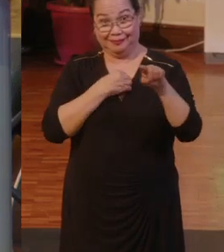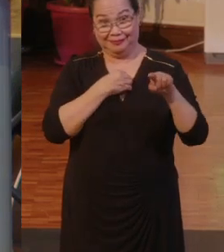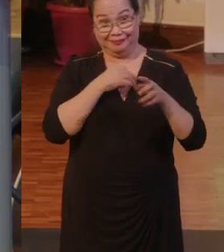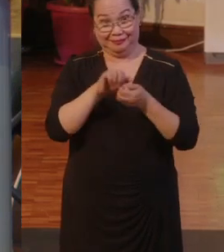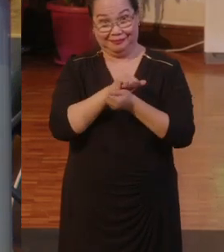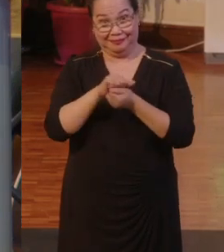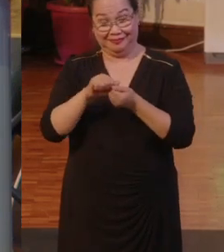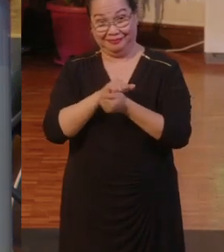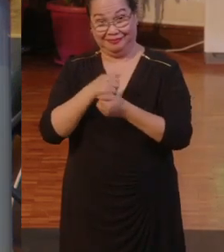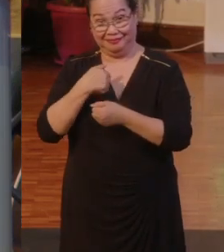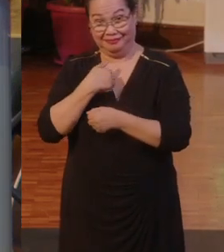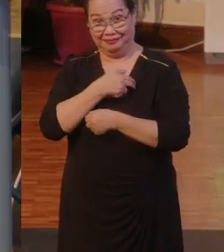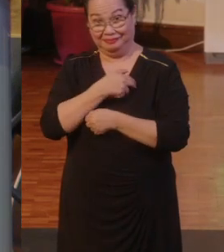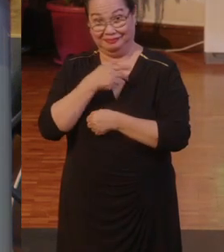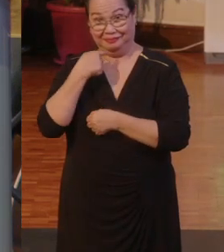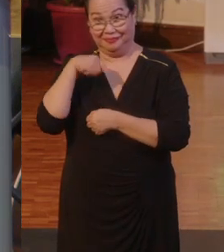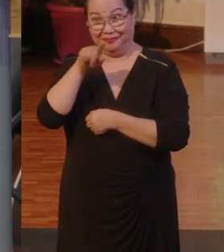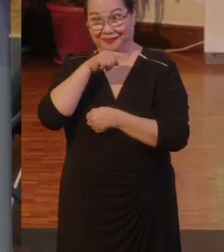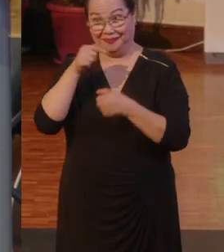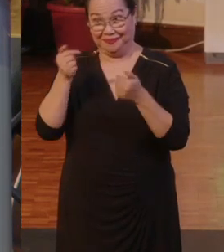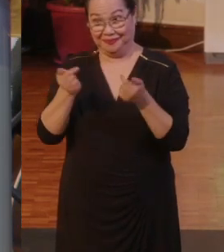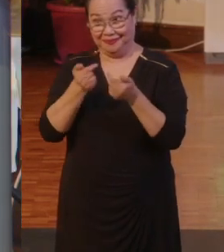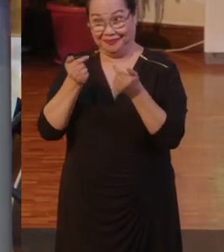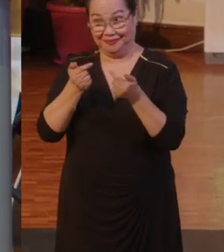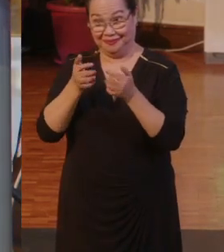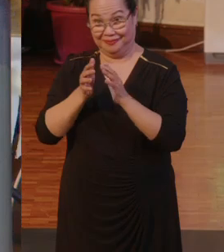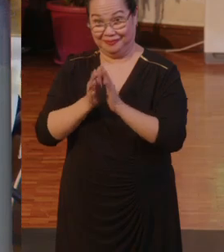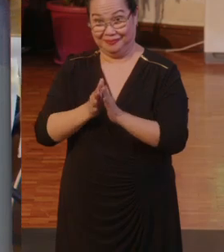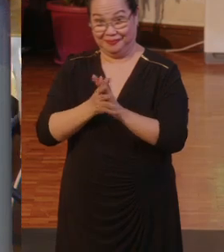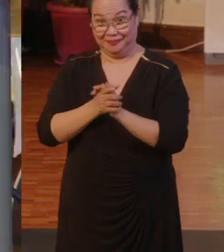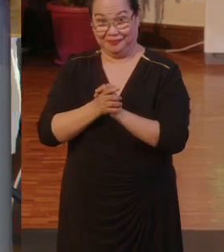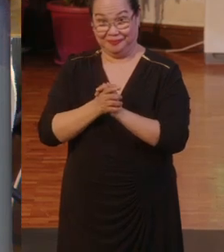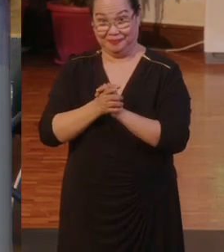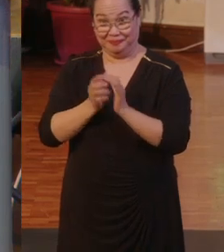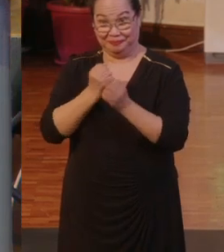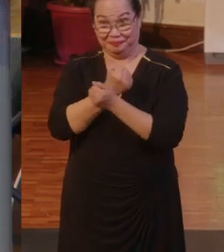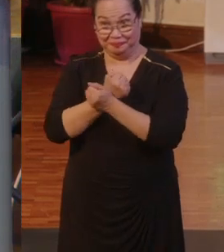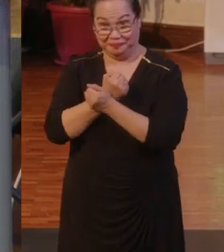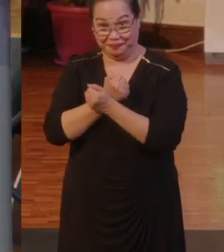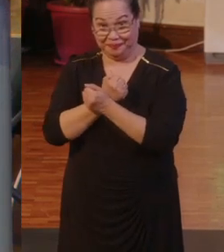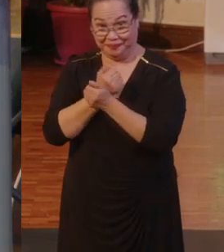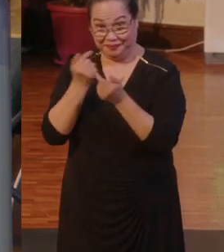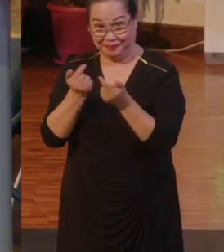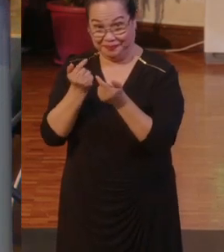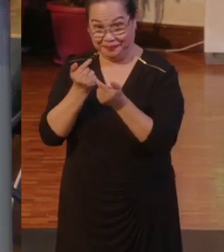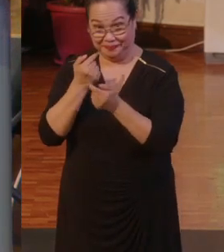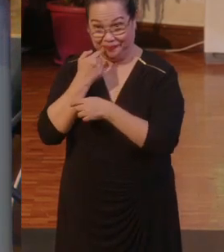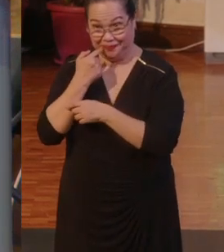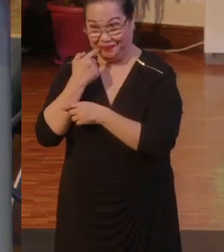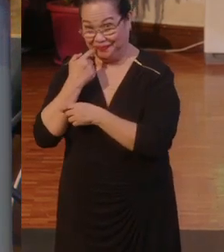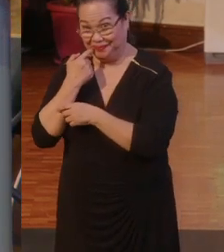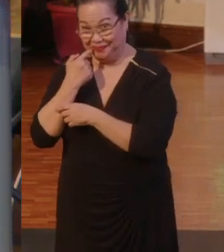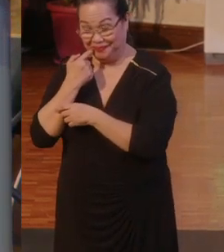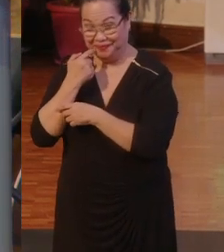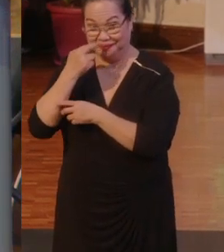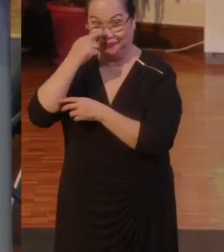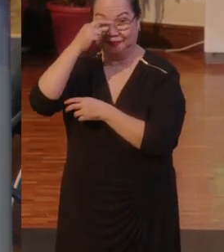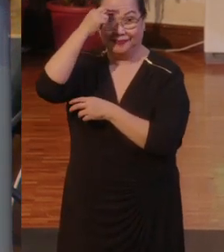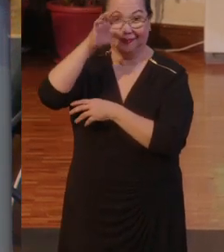kapahamakan sa ating mga pagkakaalipin sa kasalanan. Sabi sa